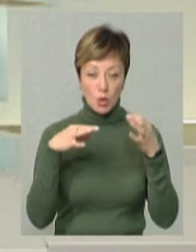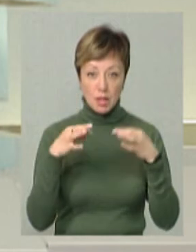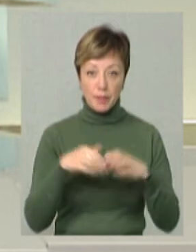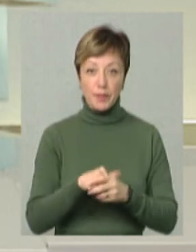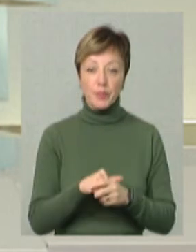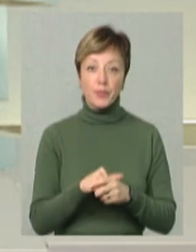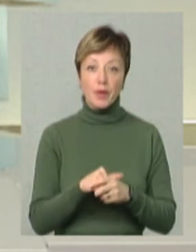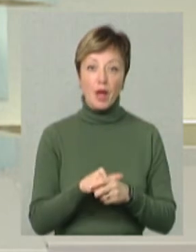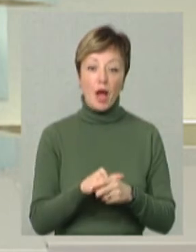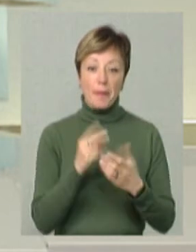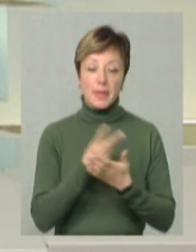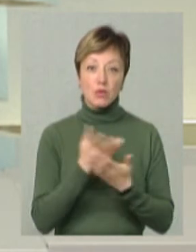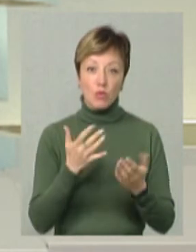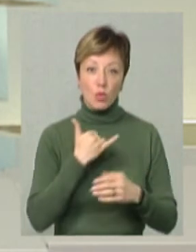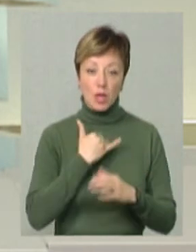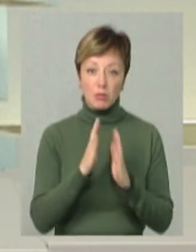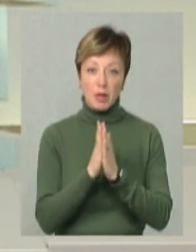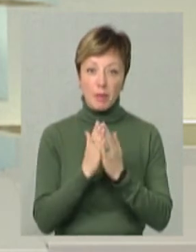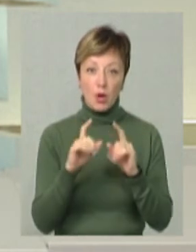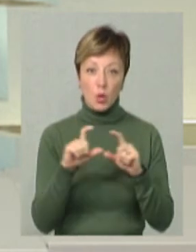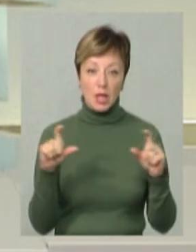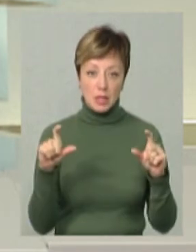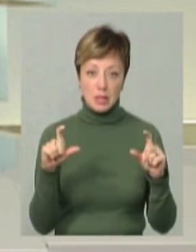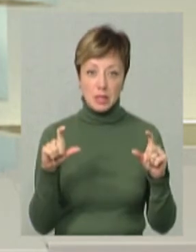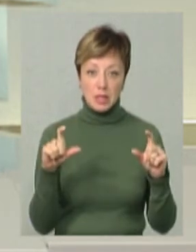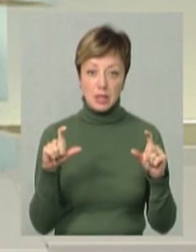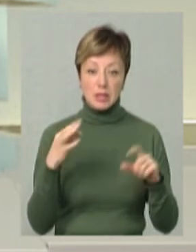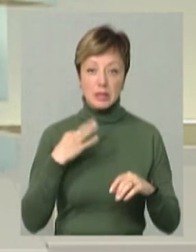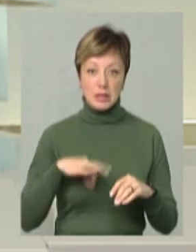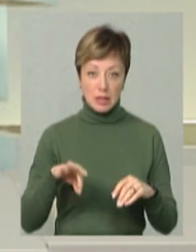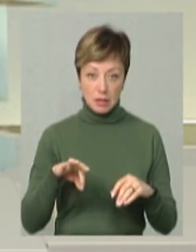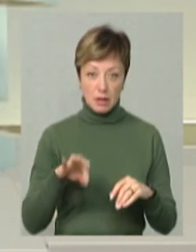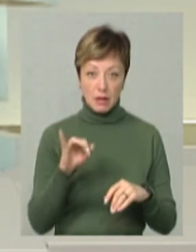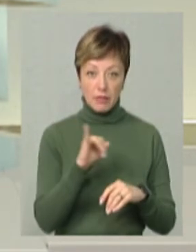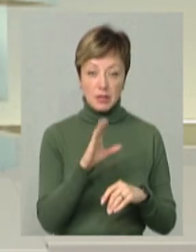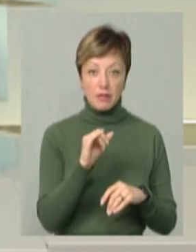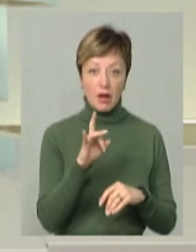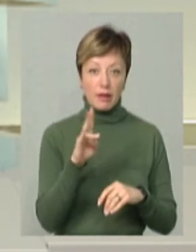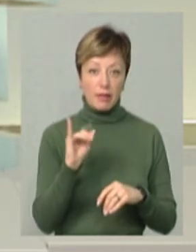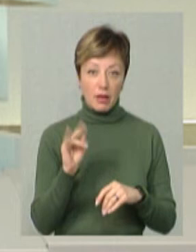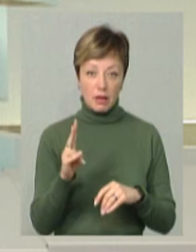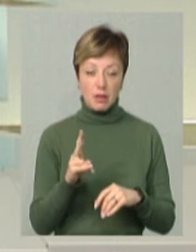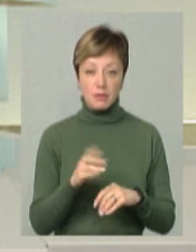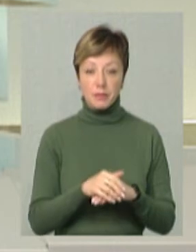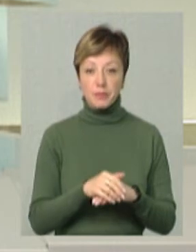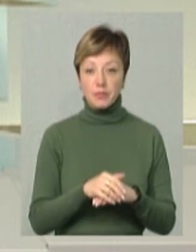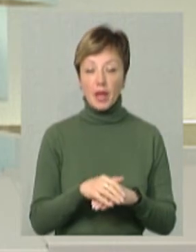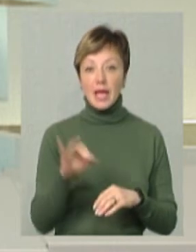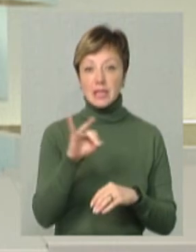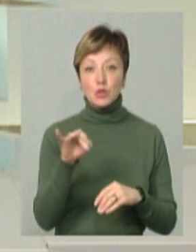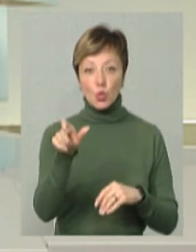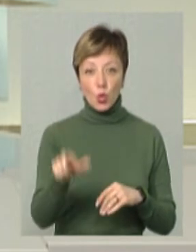яку презентував у нашій бібліотеці син Іван Сварник, це громадський діяч,